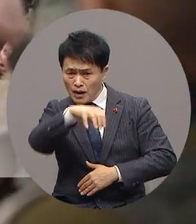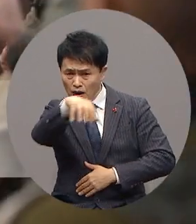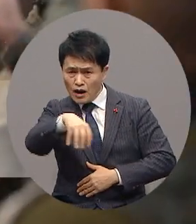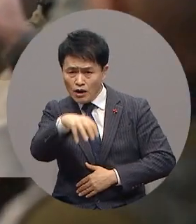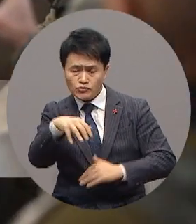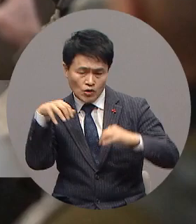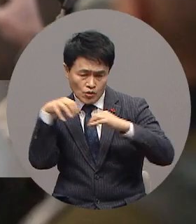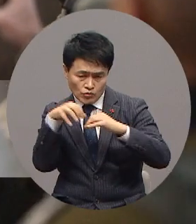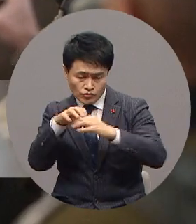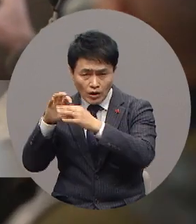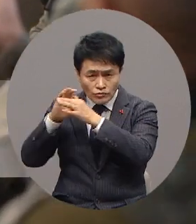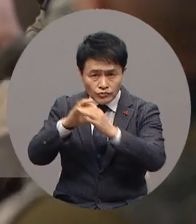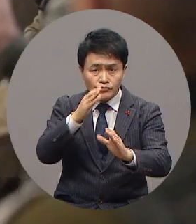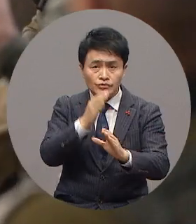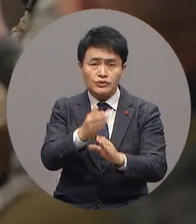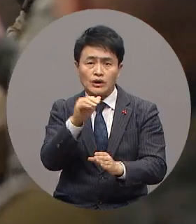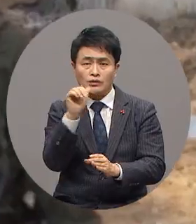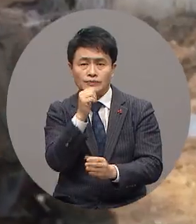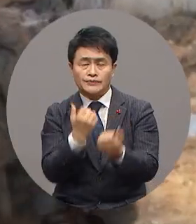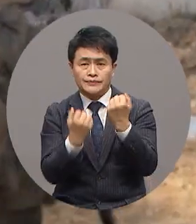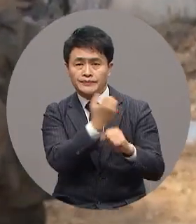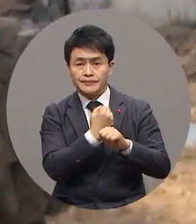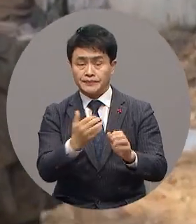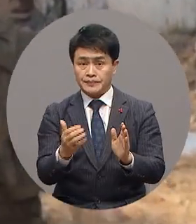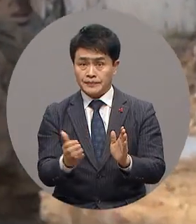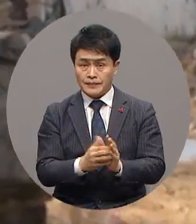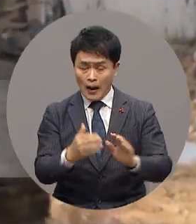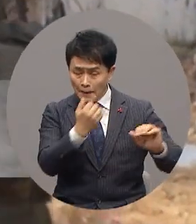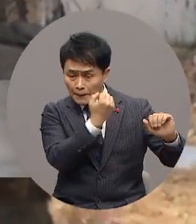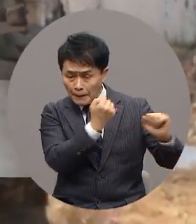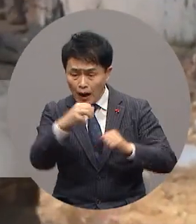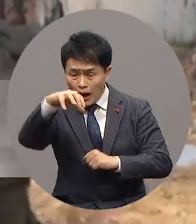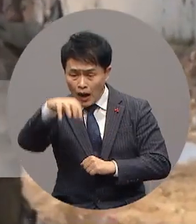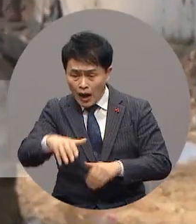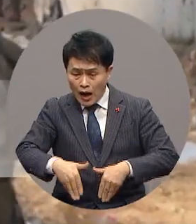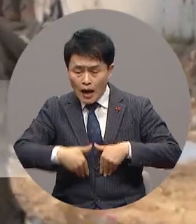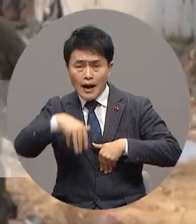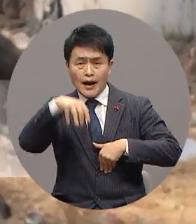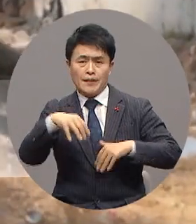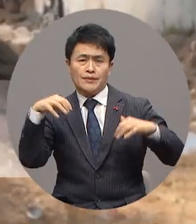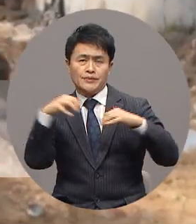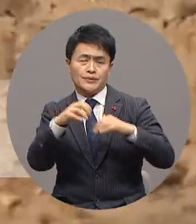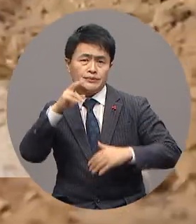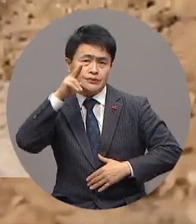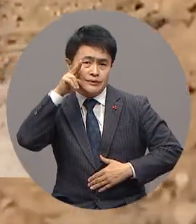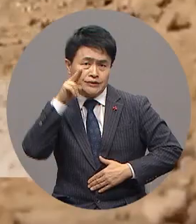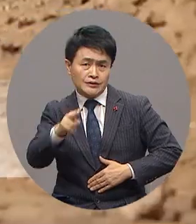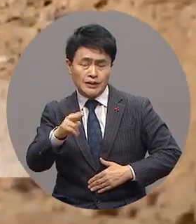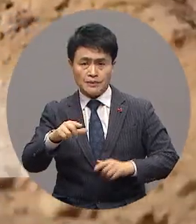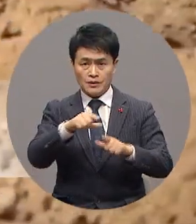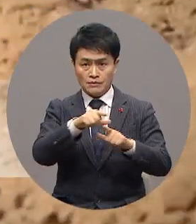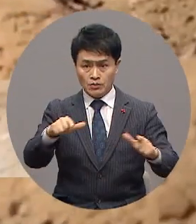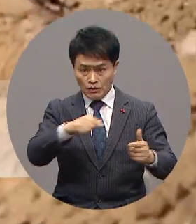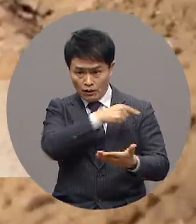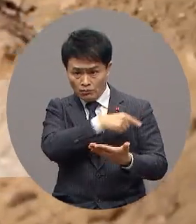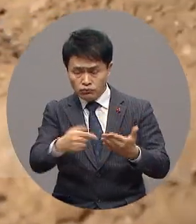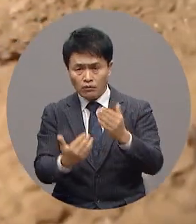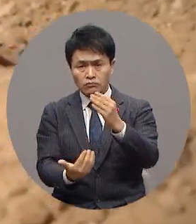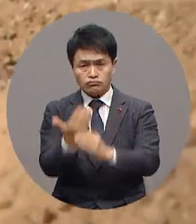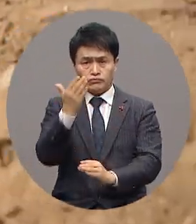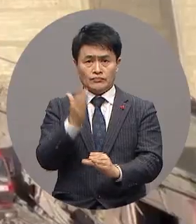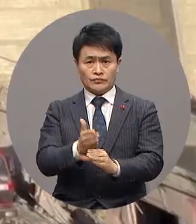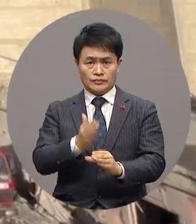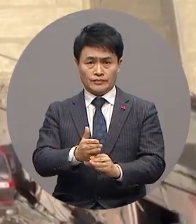군사 작전을 진행 중이라고 설명했습니다. 피란민이 몰린 남부 지역에 교전이 격화되면서 민간인 피해도 속출하고